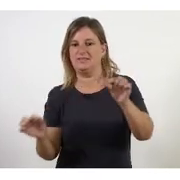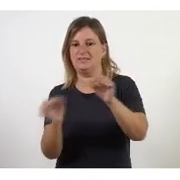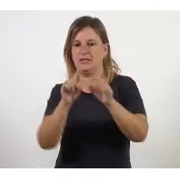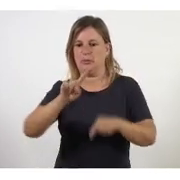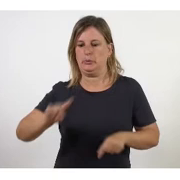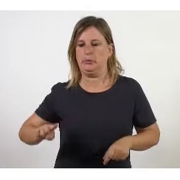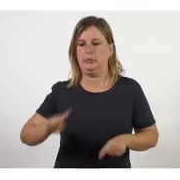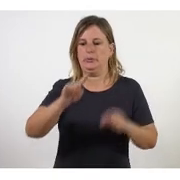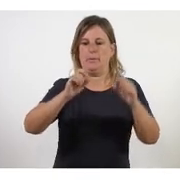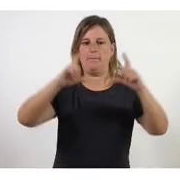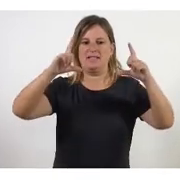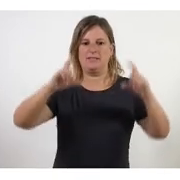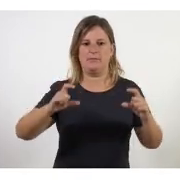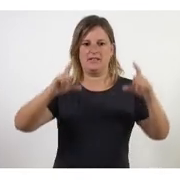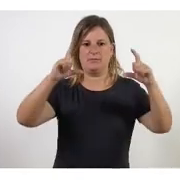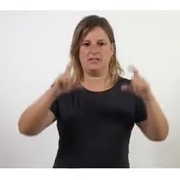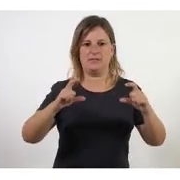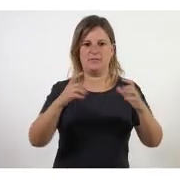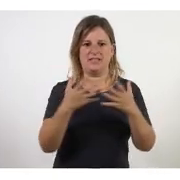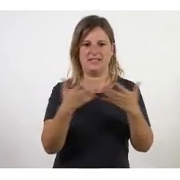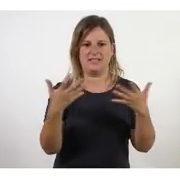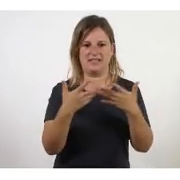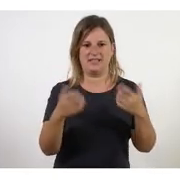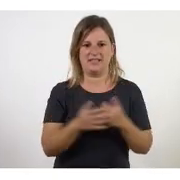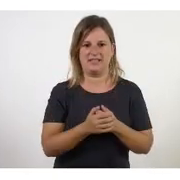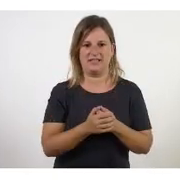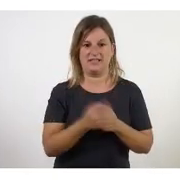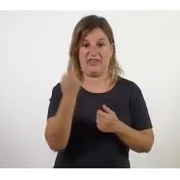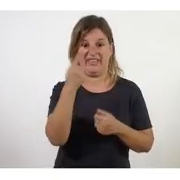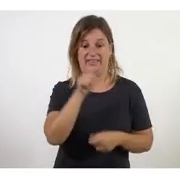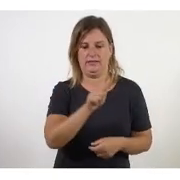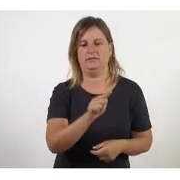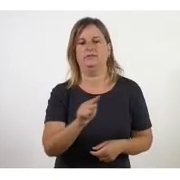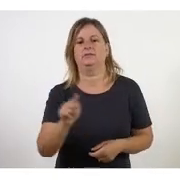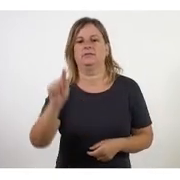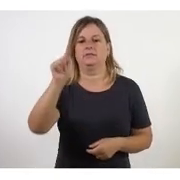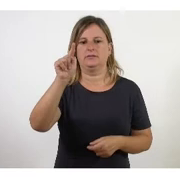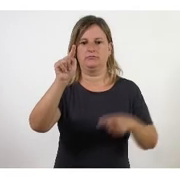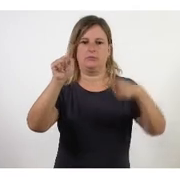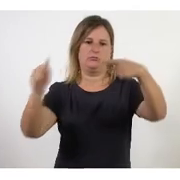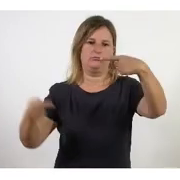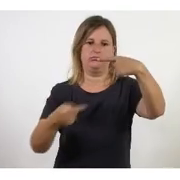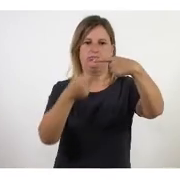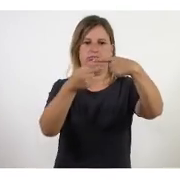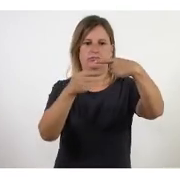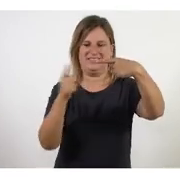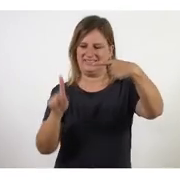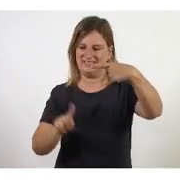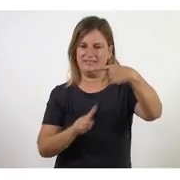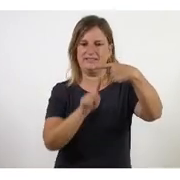o més petit els textos. Jo el faig una mica més petit i amb el dit desplaço cap aquí.